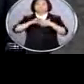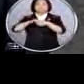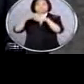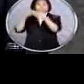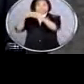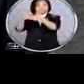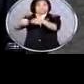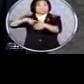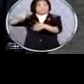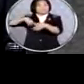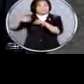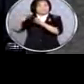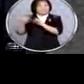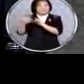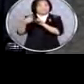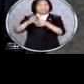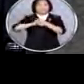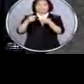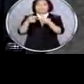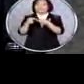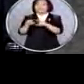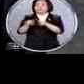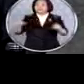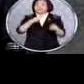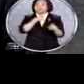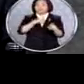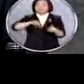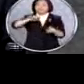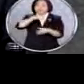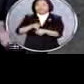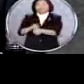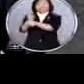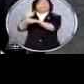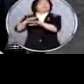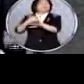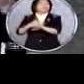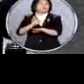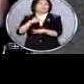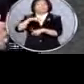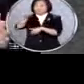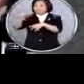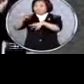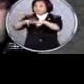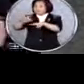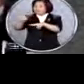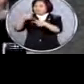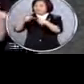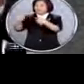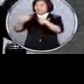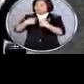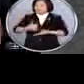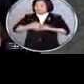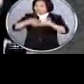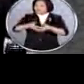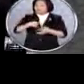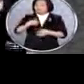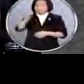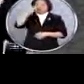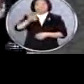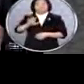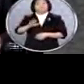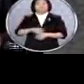岸说，两岸必须要和平，台湾不会挑衅，但是对岸也必须尊重台湾人当家做主